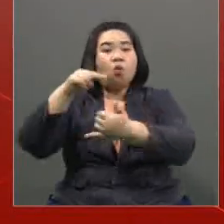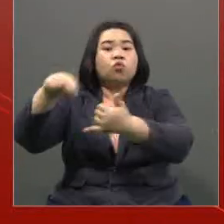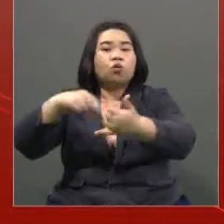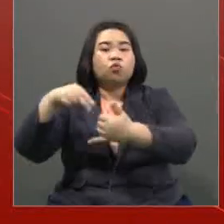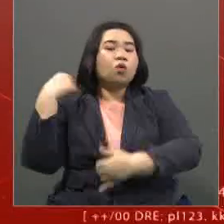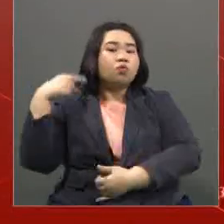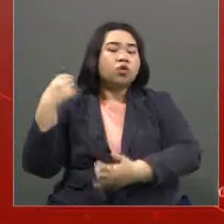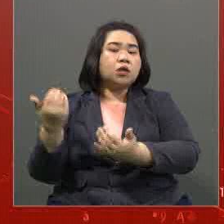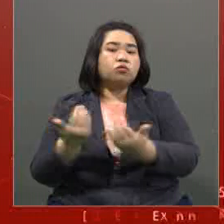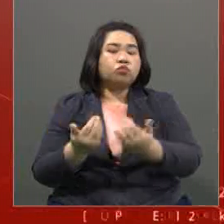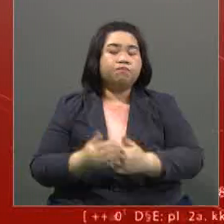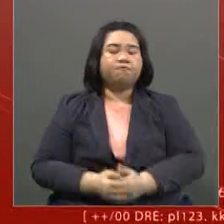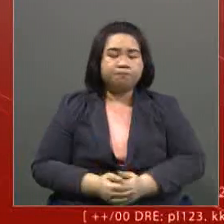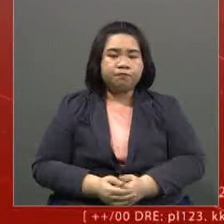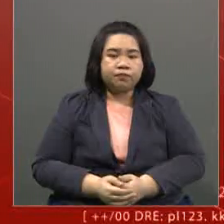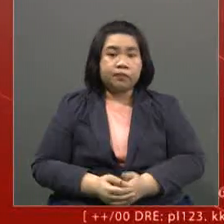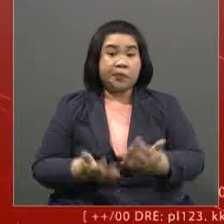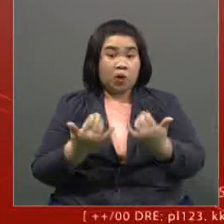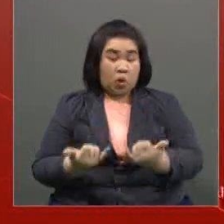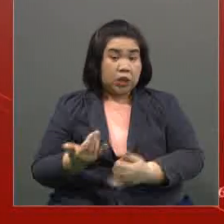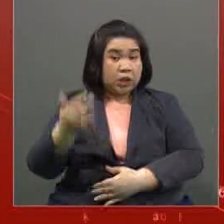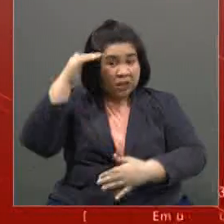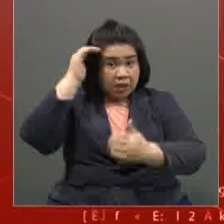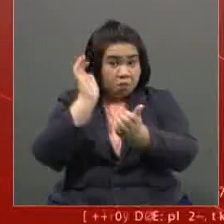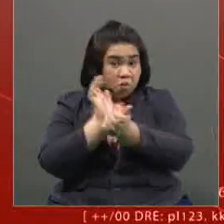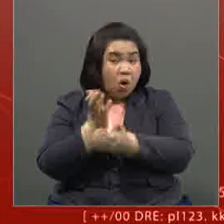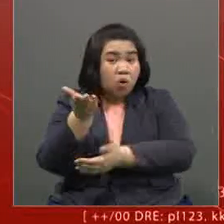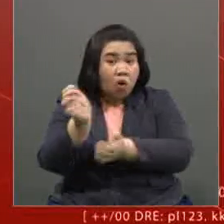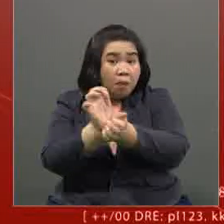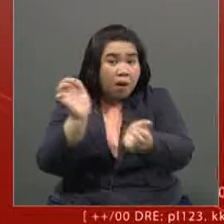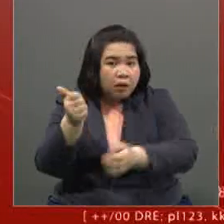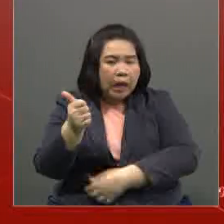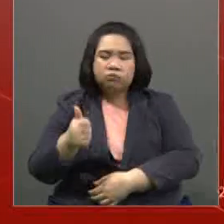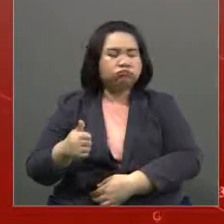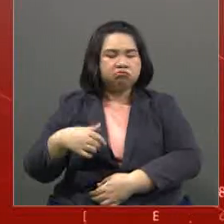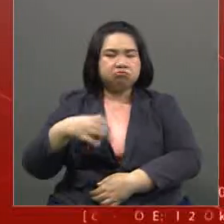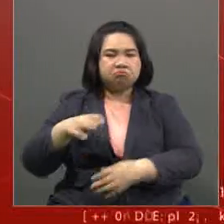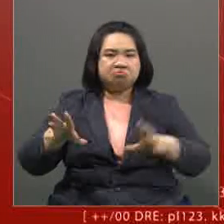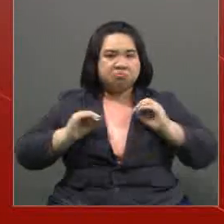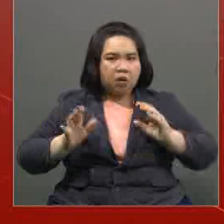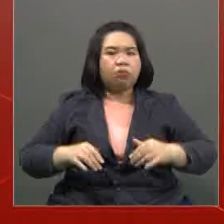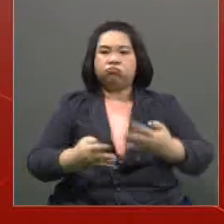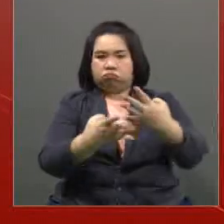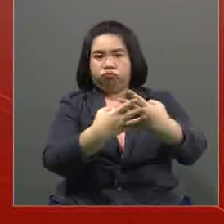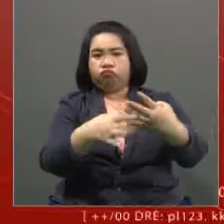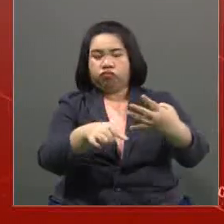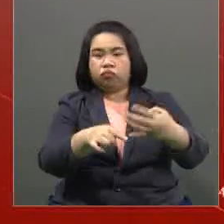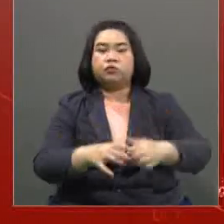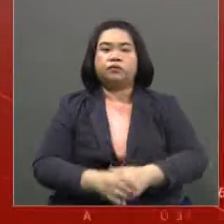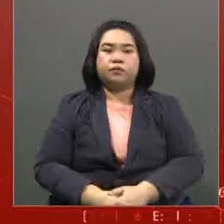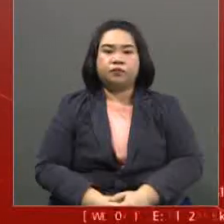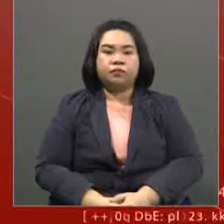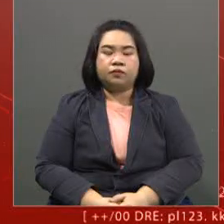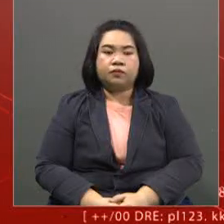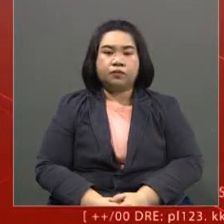การแพทย์นะคะทางผู้ต้องหาเนี่ยยื่นขอปล่อยตัวชั่วคราวค่ะแต่ว่าศาลไม่อนุญาตจึงคุมตัวเข้าเรือนจำในทันทีนะ